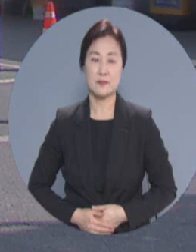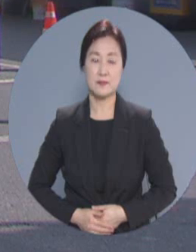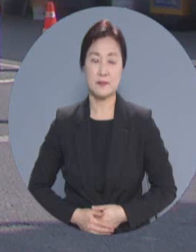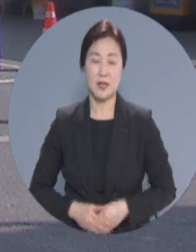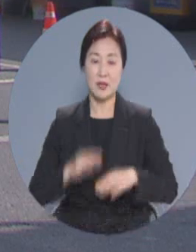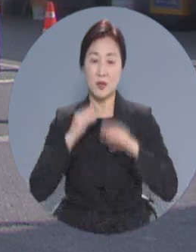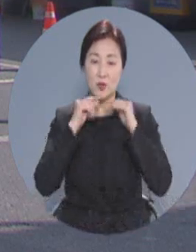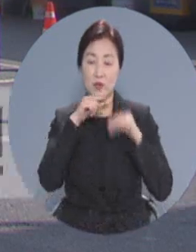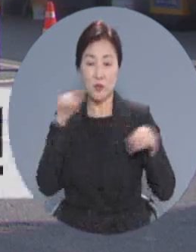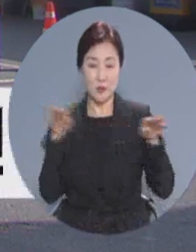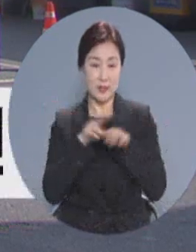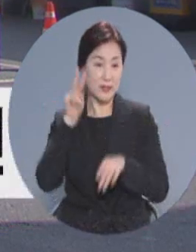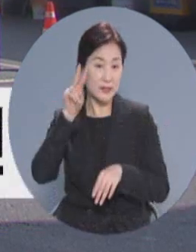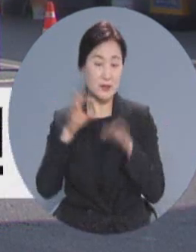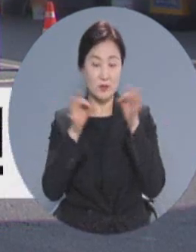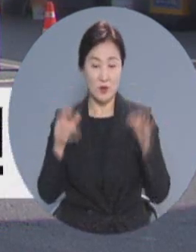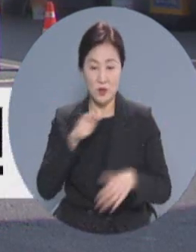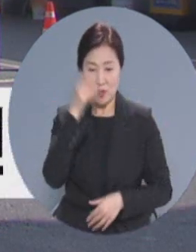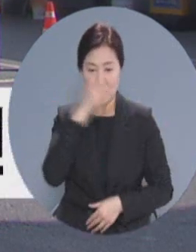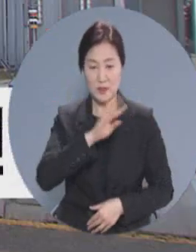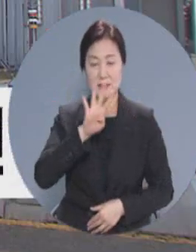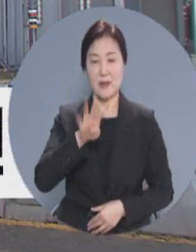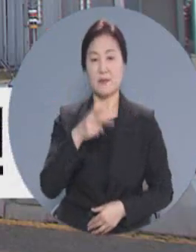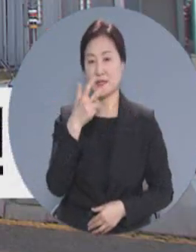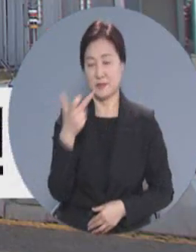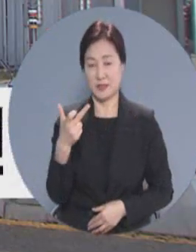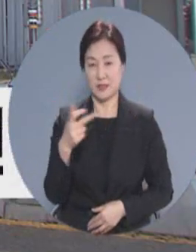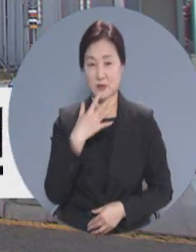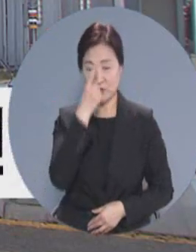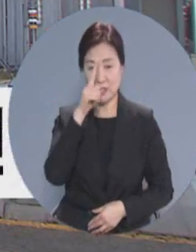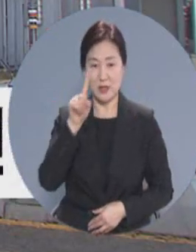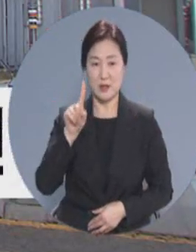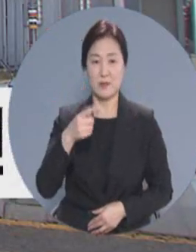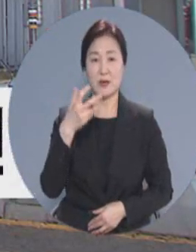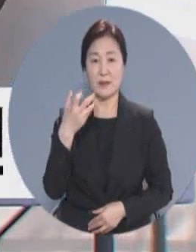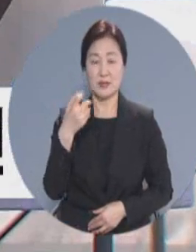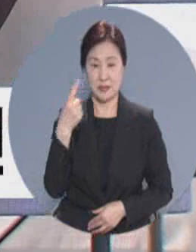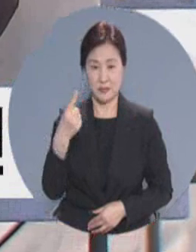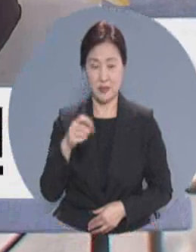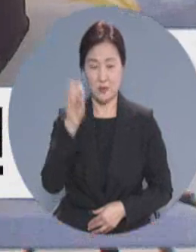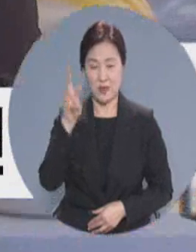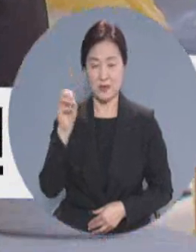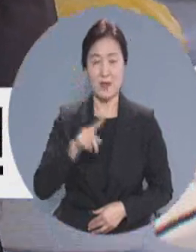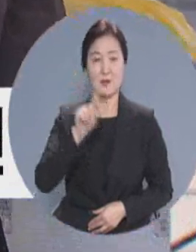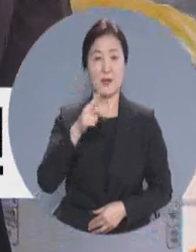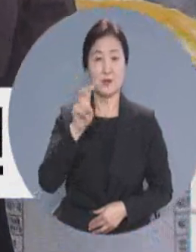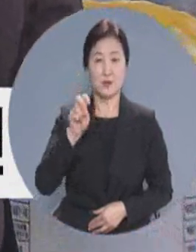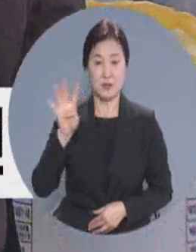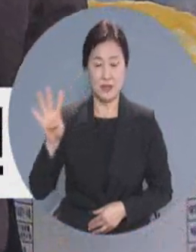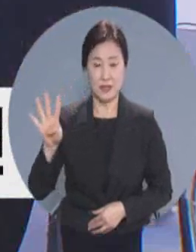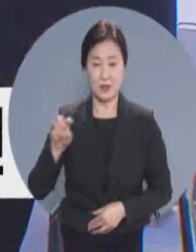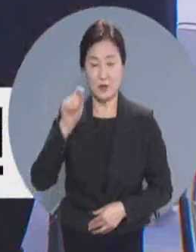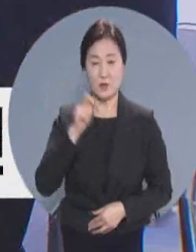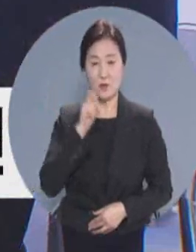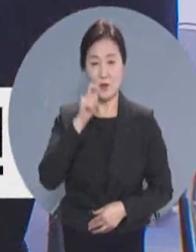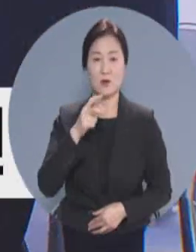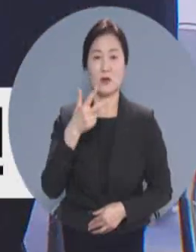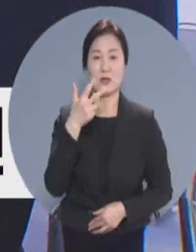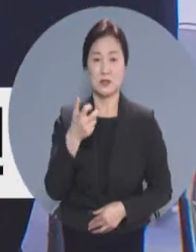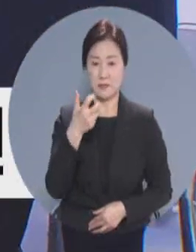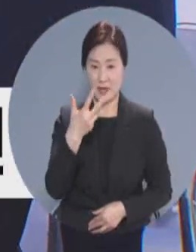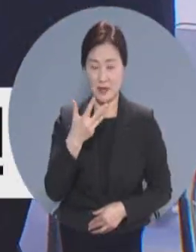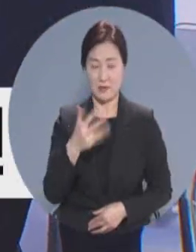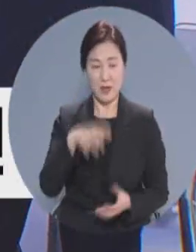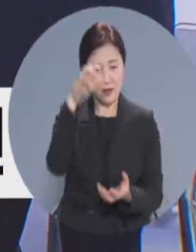주말 이틀 동안에도 여수 357명, 순천 181명, 광양 124명, 고흥 57명